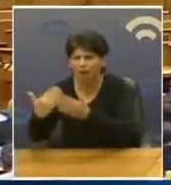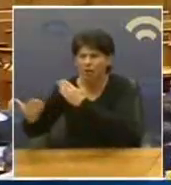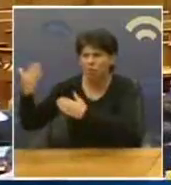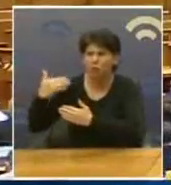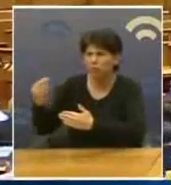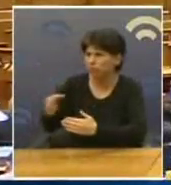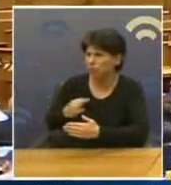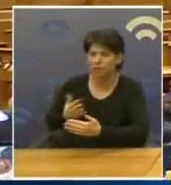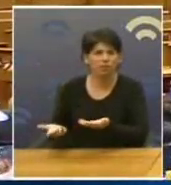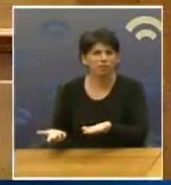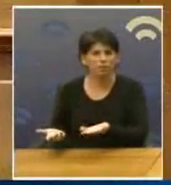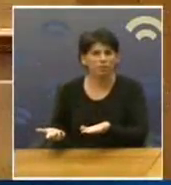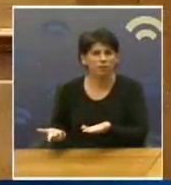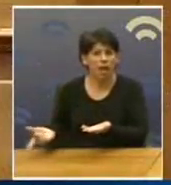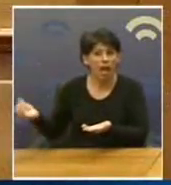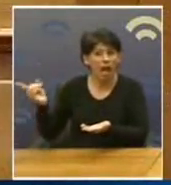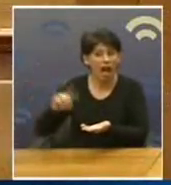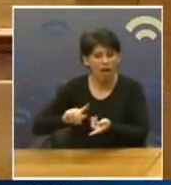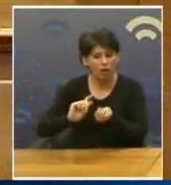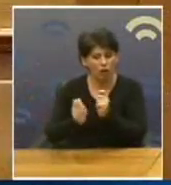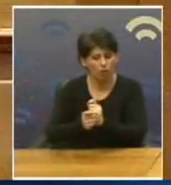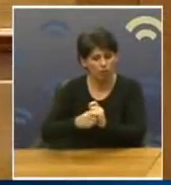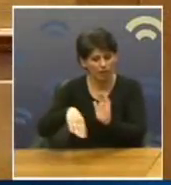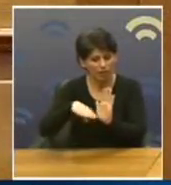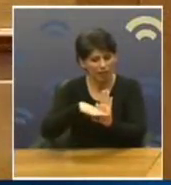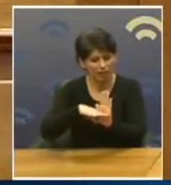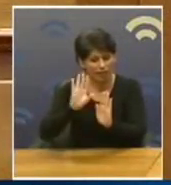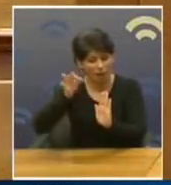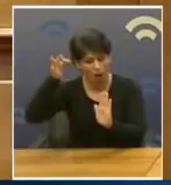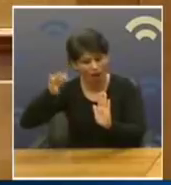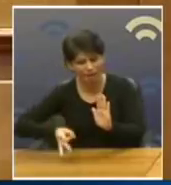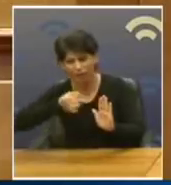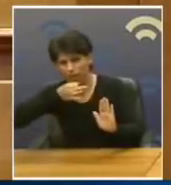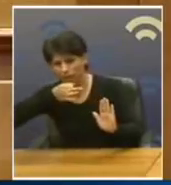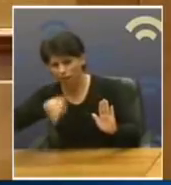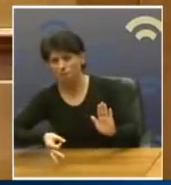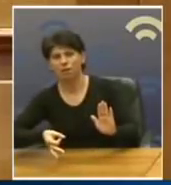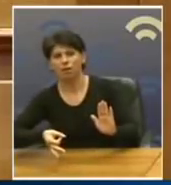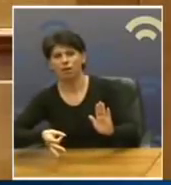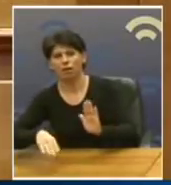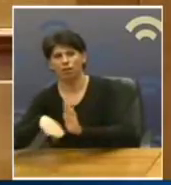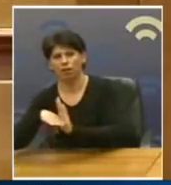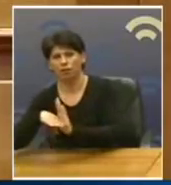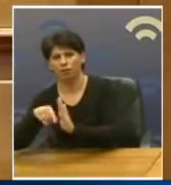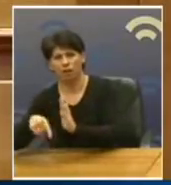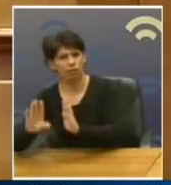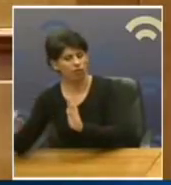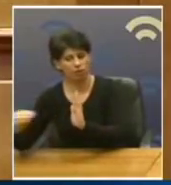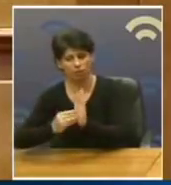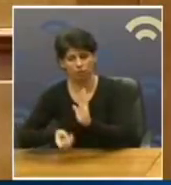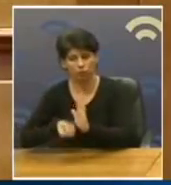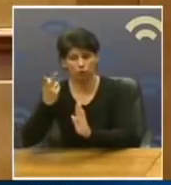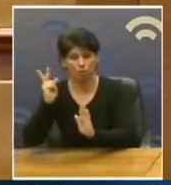λέτε? Άλλο τροποποίηση διάταξης, άλλο αυθεντική ερμηνεία της διάταξης. Εδώ δεν εισάγεται νέος